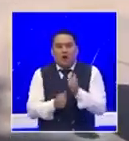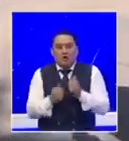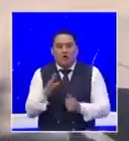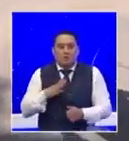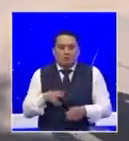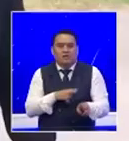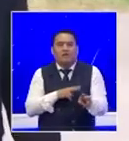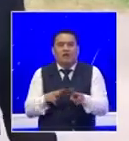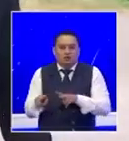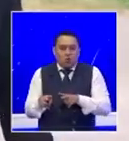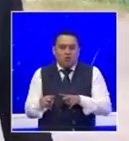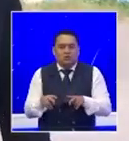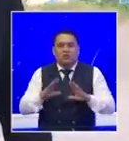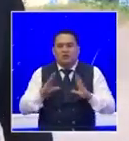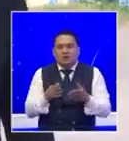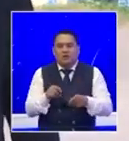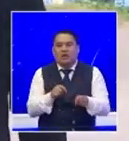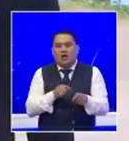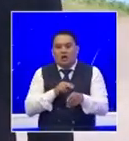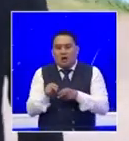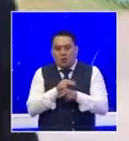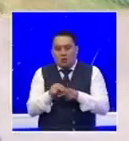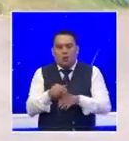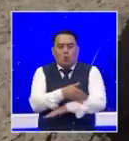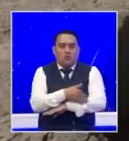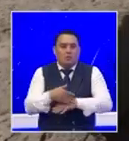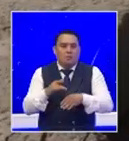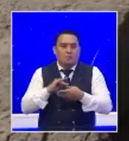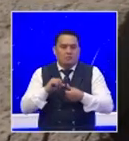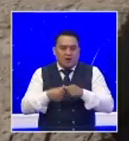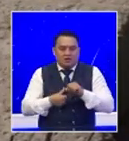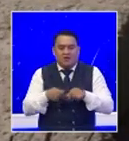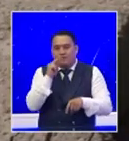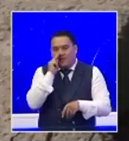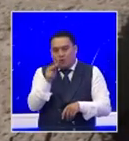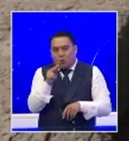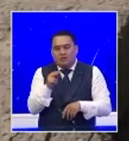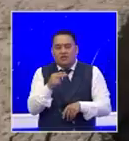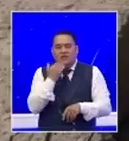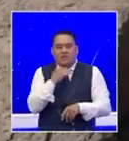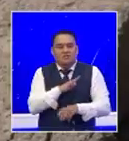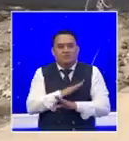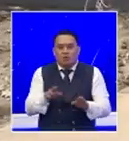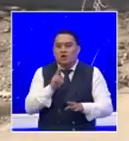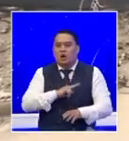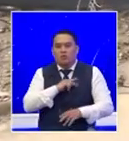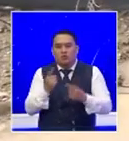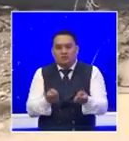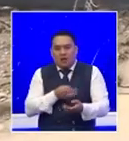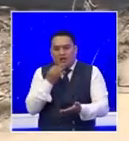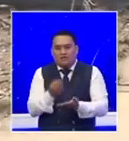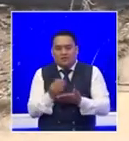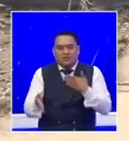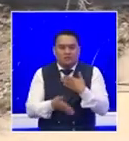было взято на карандаш. За состоянием ремонта улиц теперь будут следить постоянно. Ну а виновных в некачественной и несвоевременной работе привлекут к